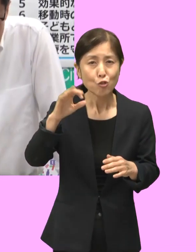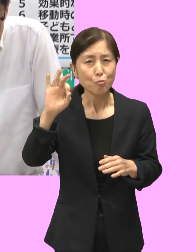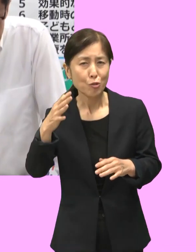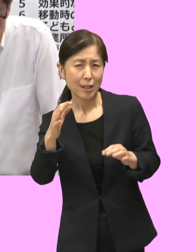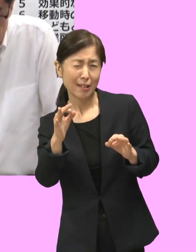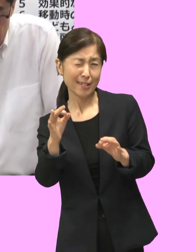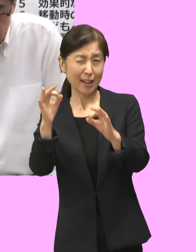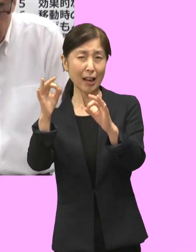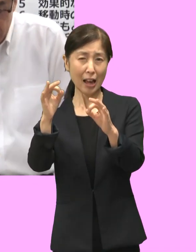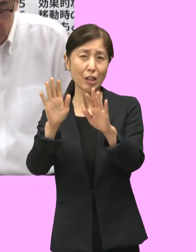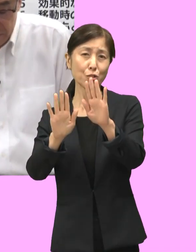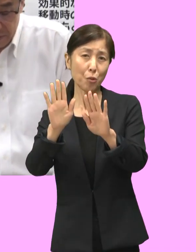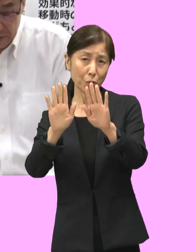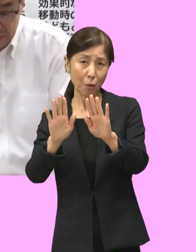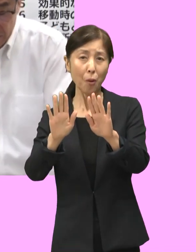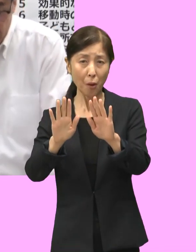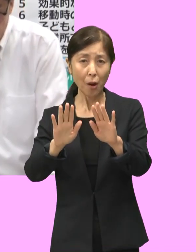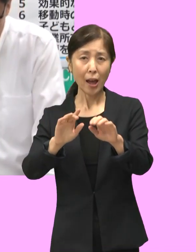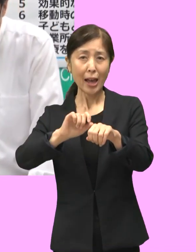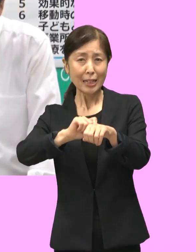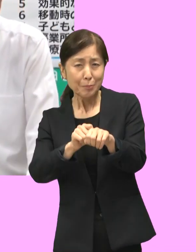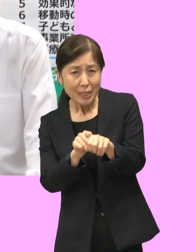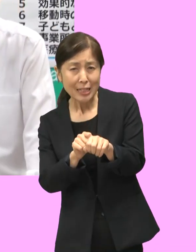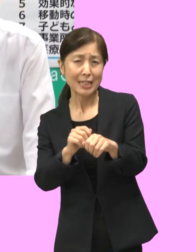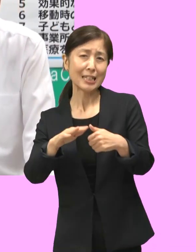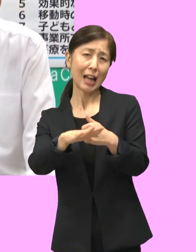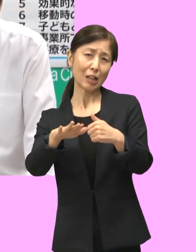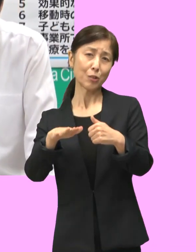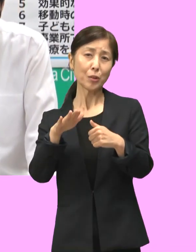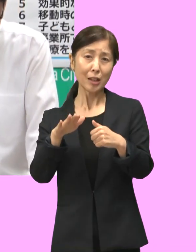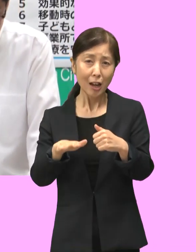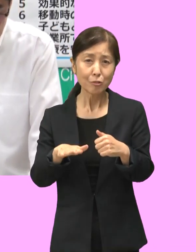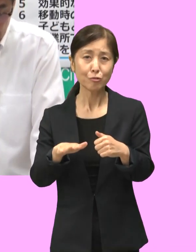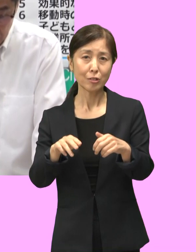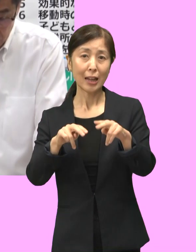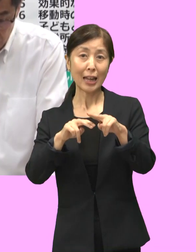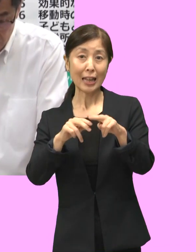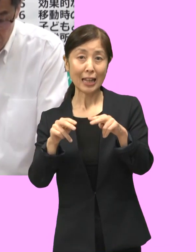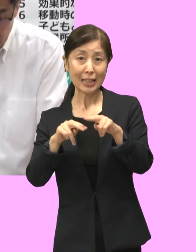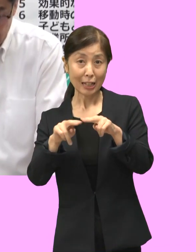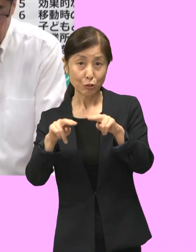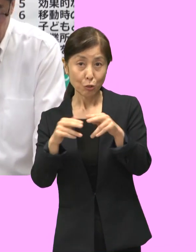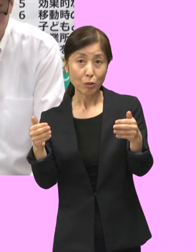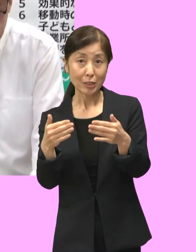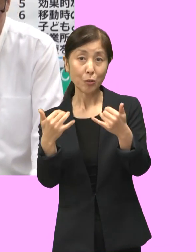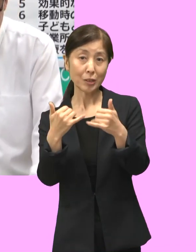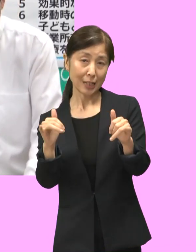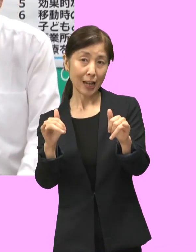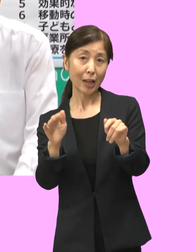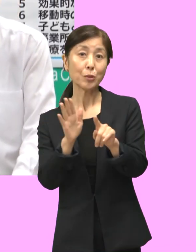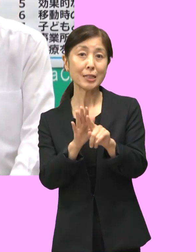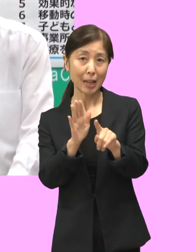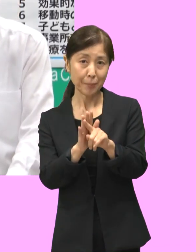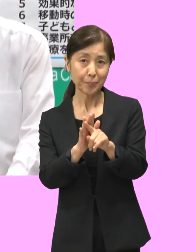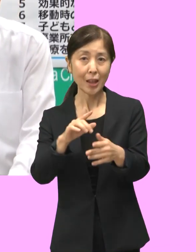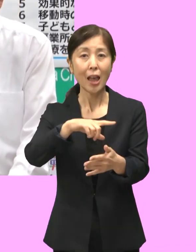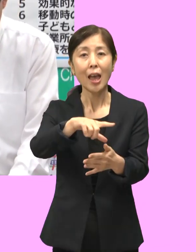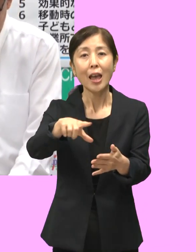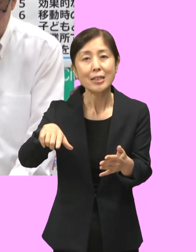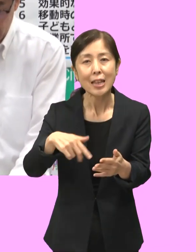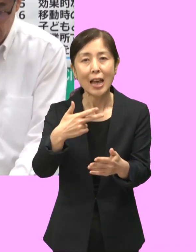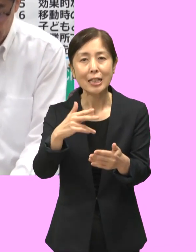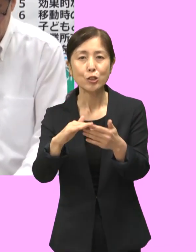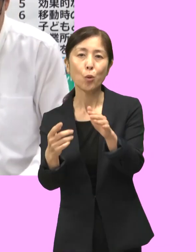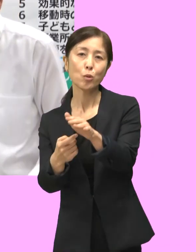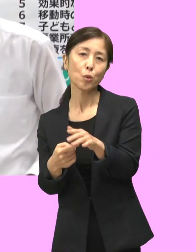して、厳しい環境にある鉄道事業者への支援、これを、沿線自治体と連携して